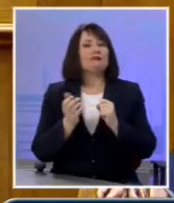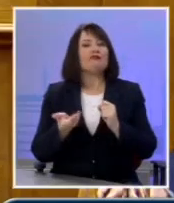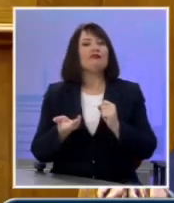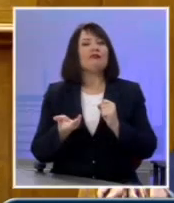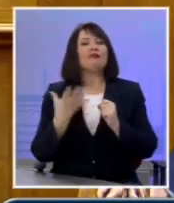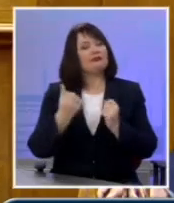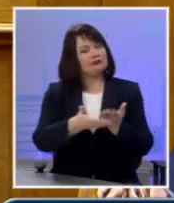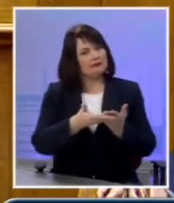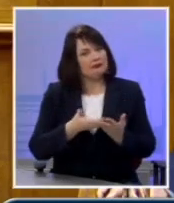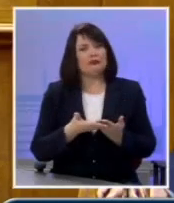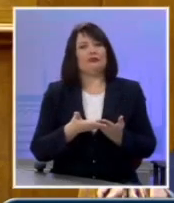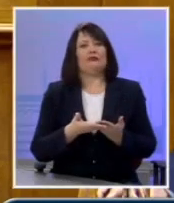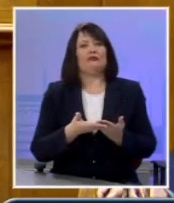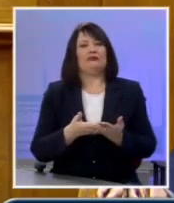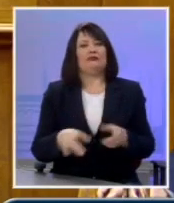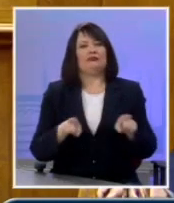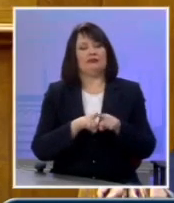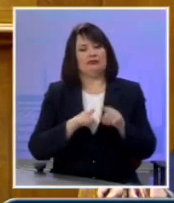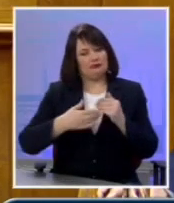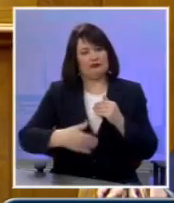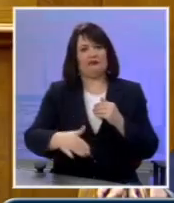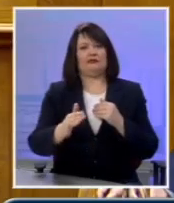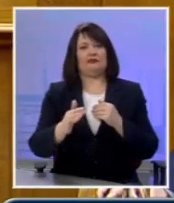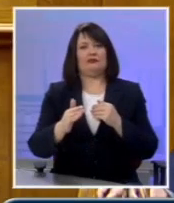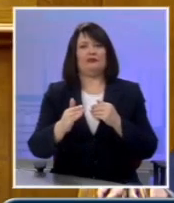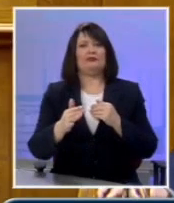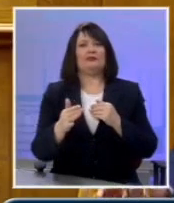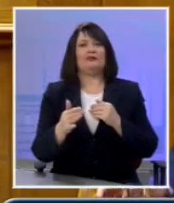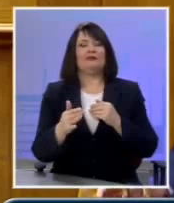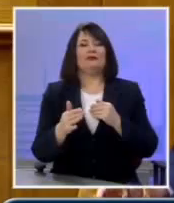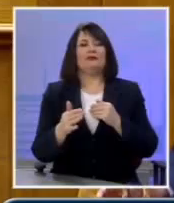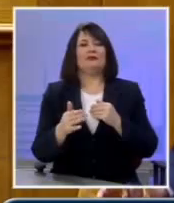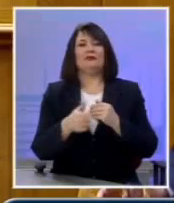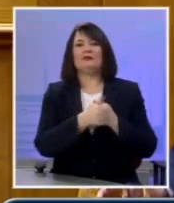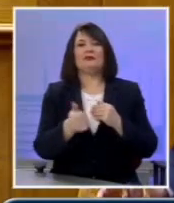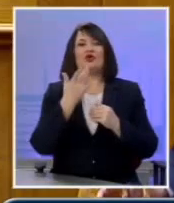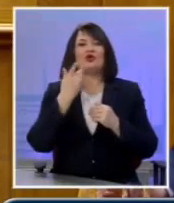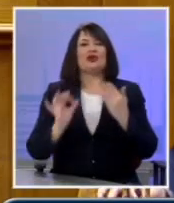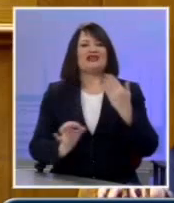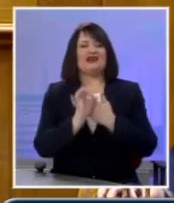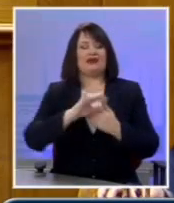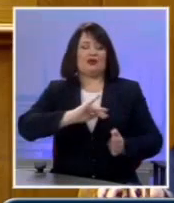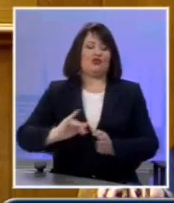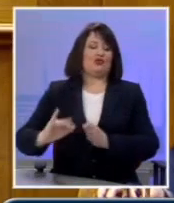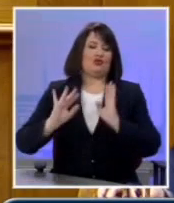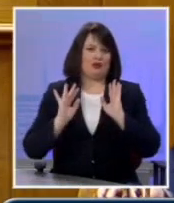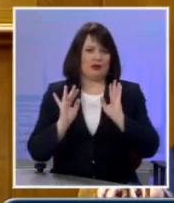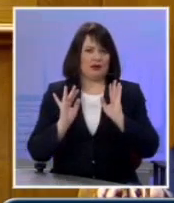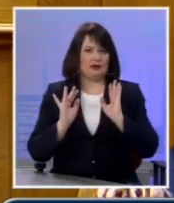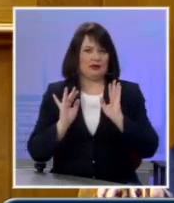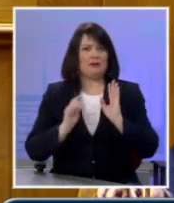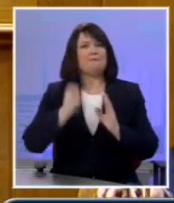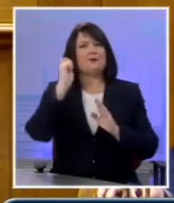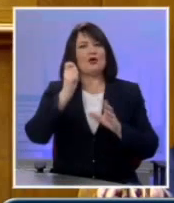θα έχουμε δίπλα μας από εδώ και στο εξής, πλην της Χρυσής Αυγής φυσικά, όλες